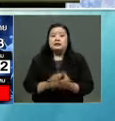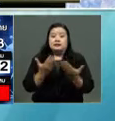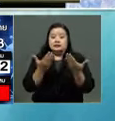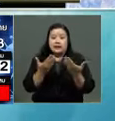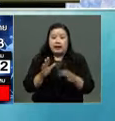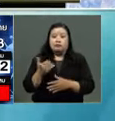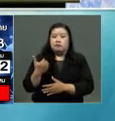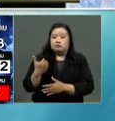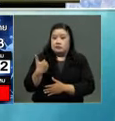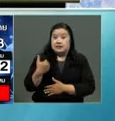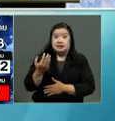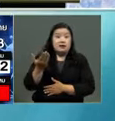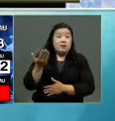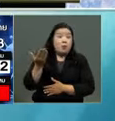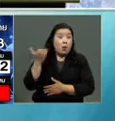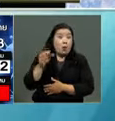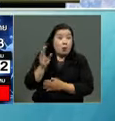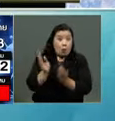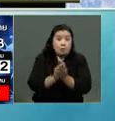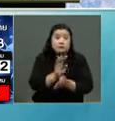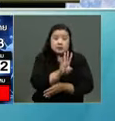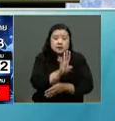แล้วก็เดิมเนี่ยมีพบแล้วอยู่ 4